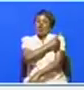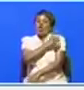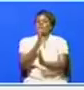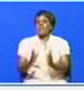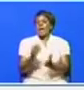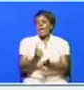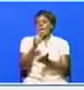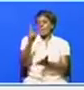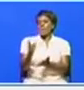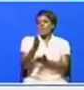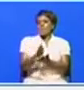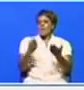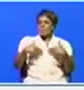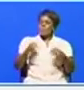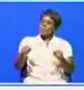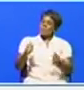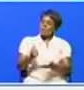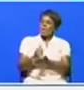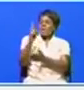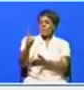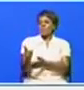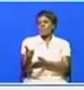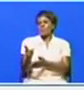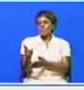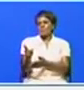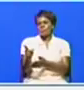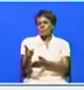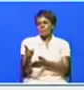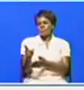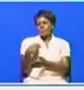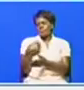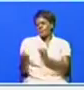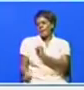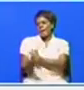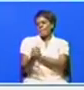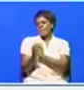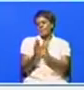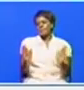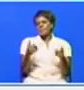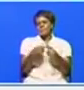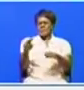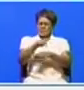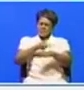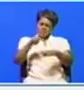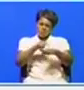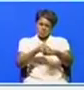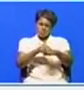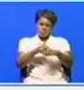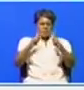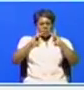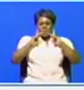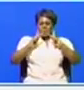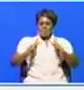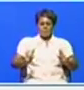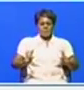wakusaidie. Kuna watu kuinje wanaweza kukusaidia. Hivyo tunaweza waambia. Lakini kwa taifa tudumishe amani. Ah,